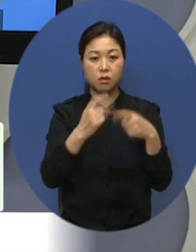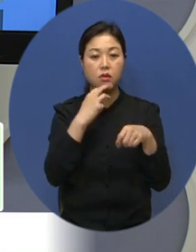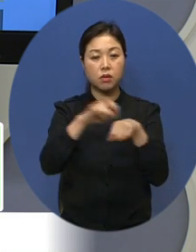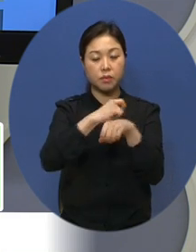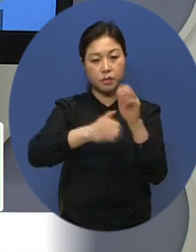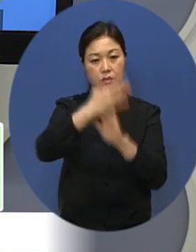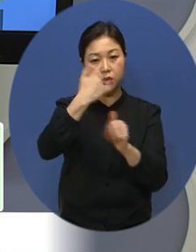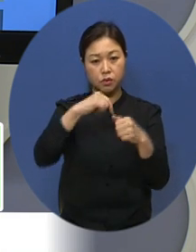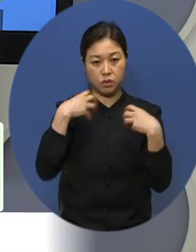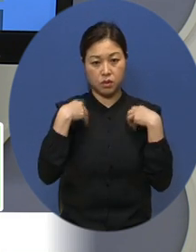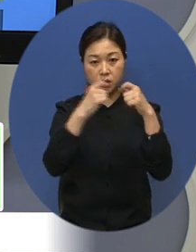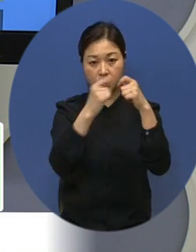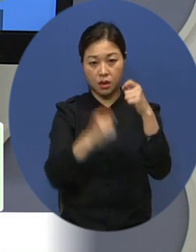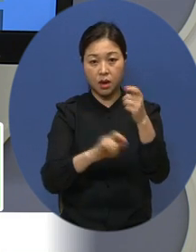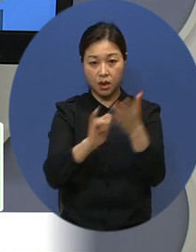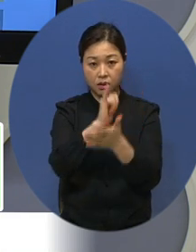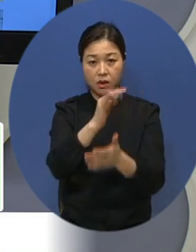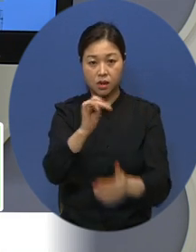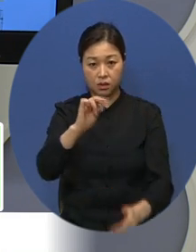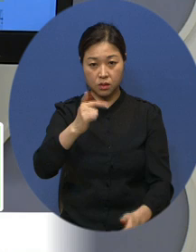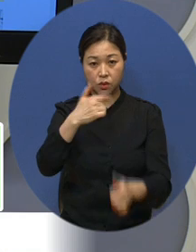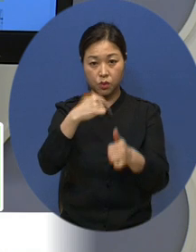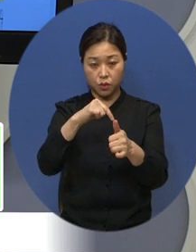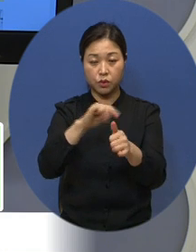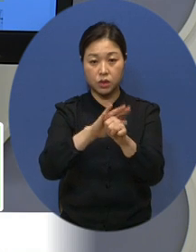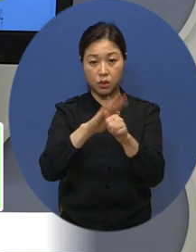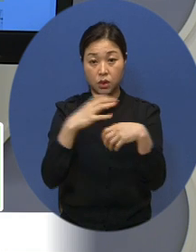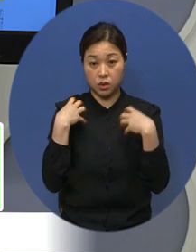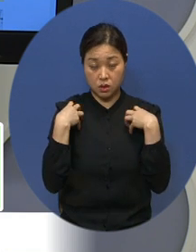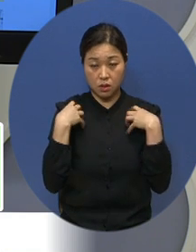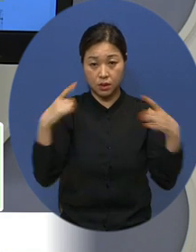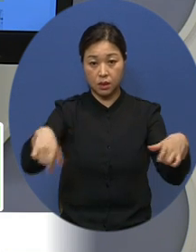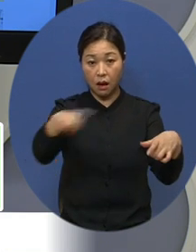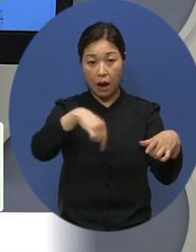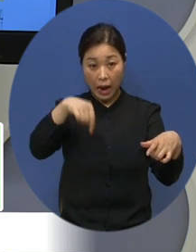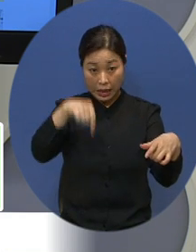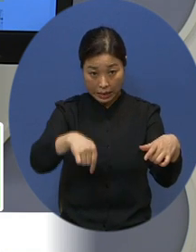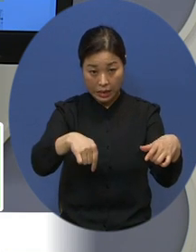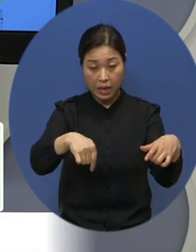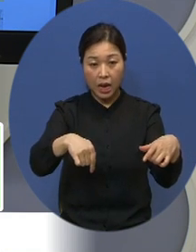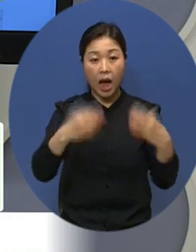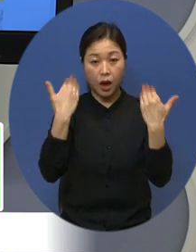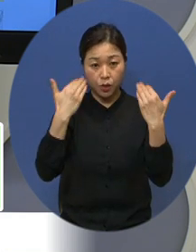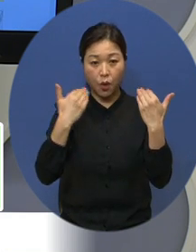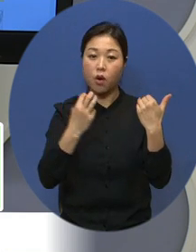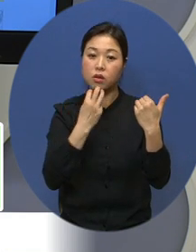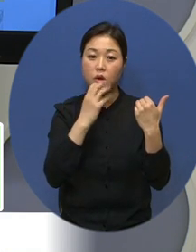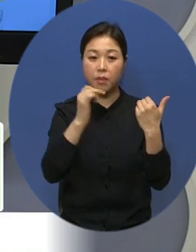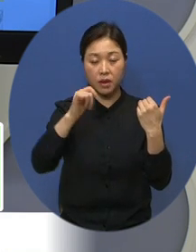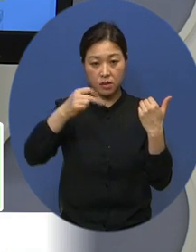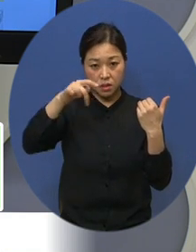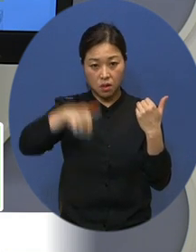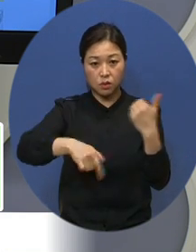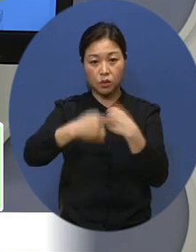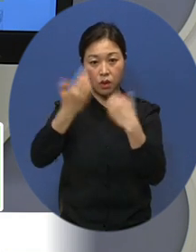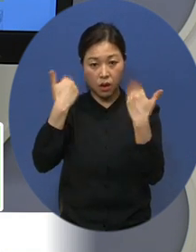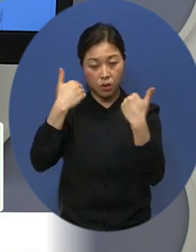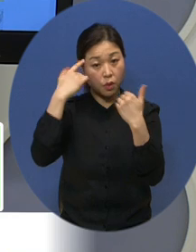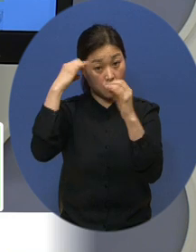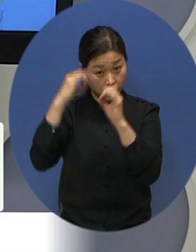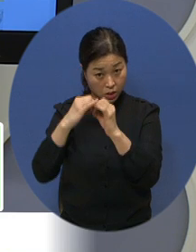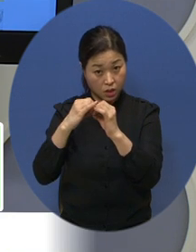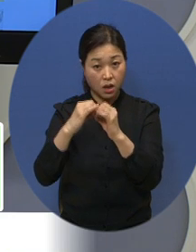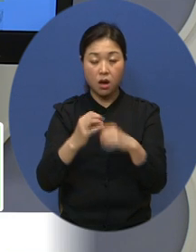교육청 산하 강서 양천 교육지원 정은 관내 소송 학교 인서울 백석초등학교 의 동의를 받아